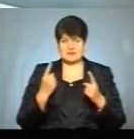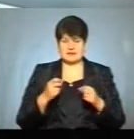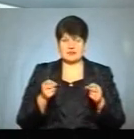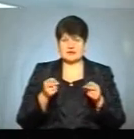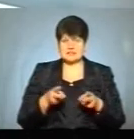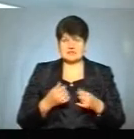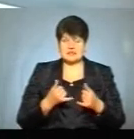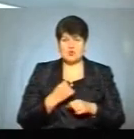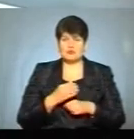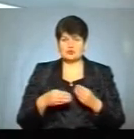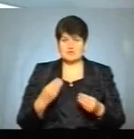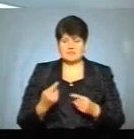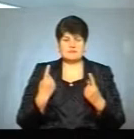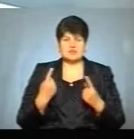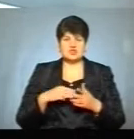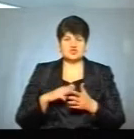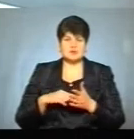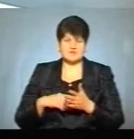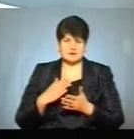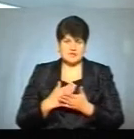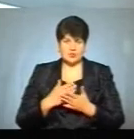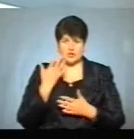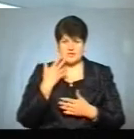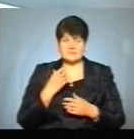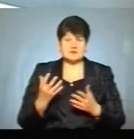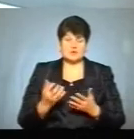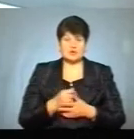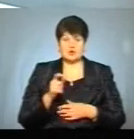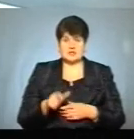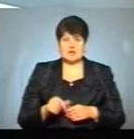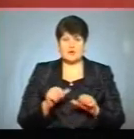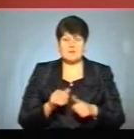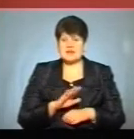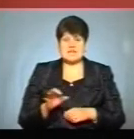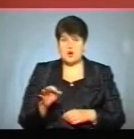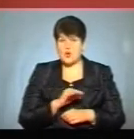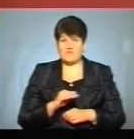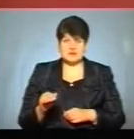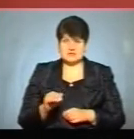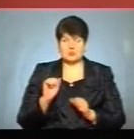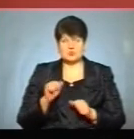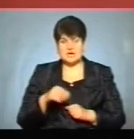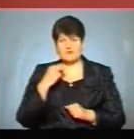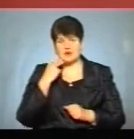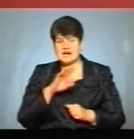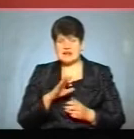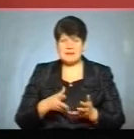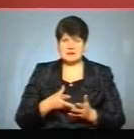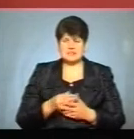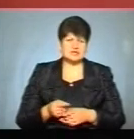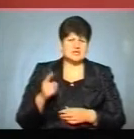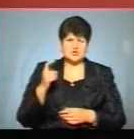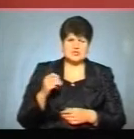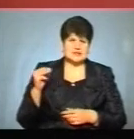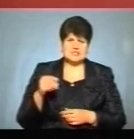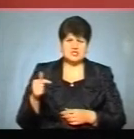штрафи йдуть, коли виявляють людину, яка не оформлена офіційно і працює на даного роботодавця. То, можливо, краще не платити сотні тисяч